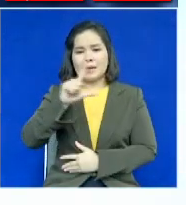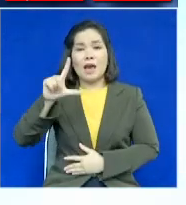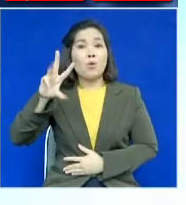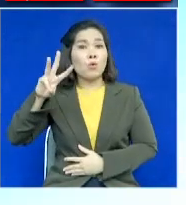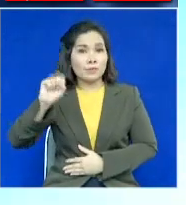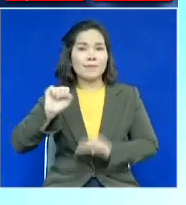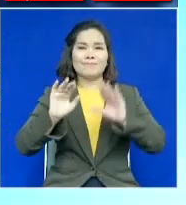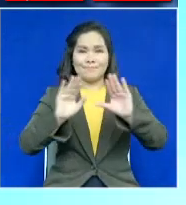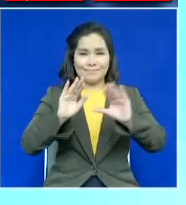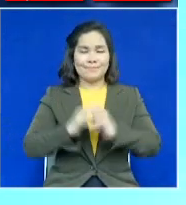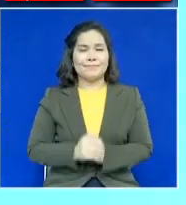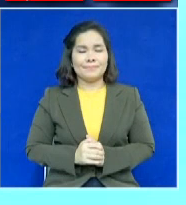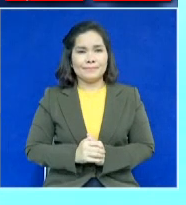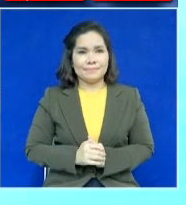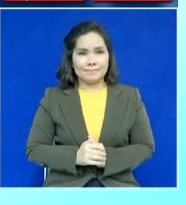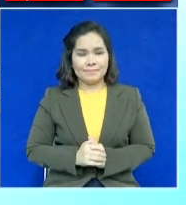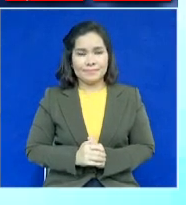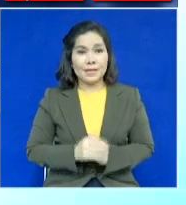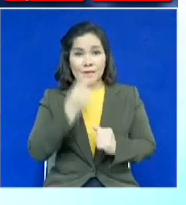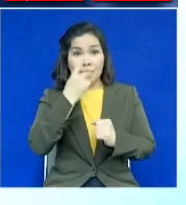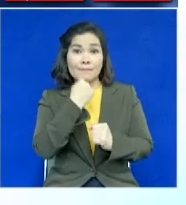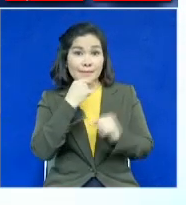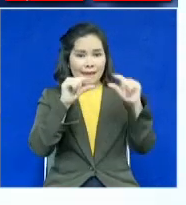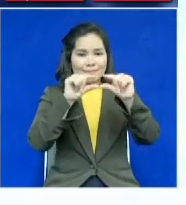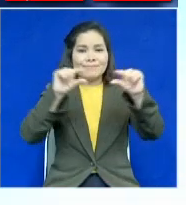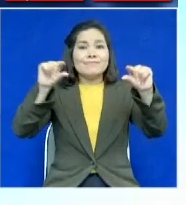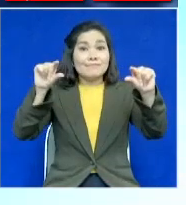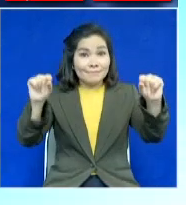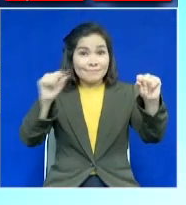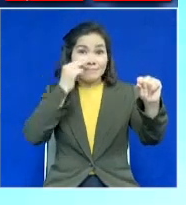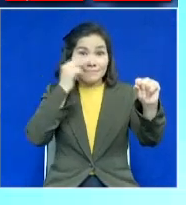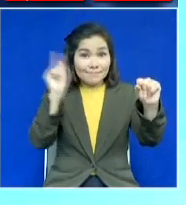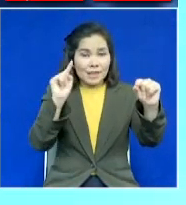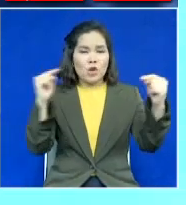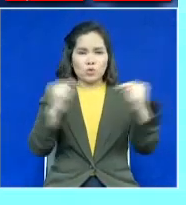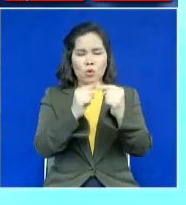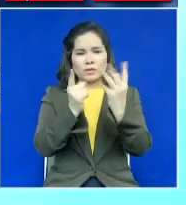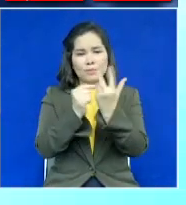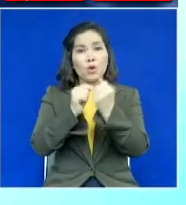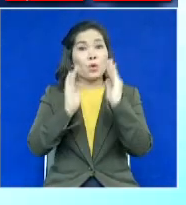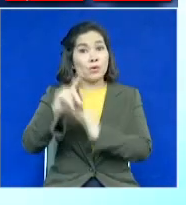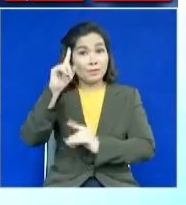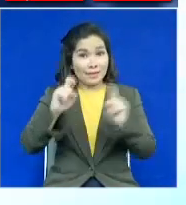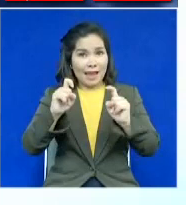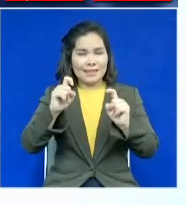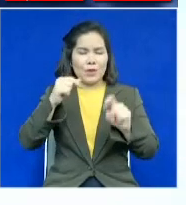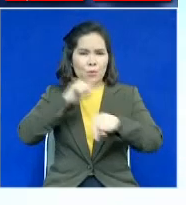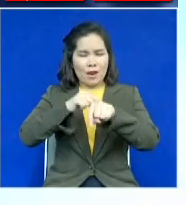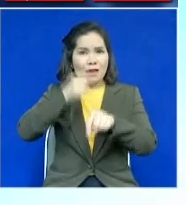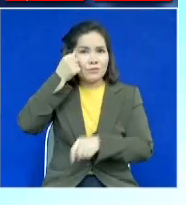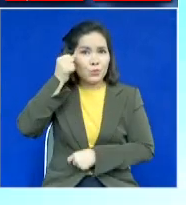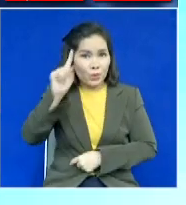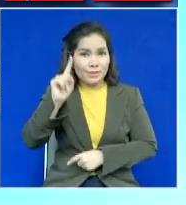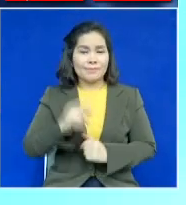ายและในกรอบไฮไลท์สีแดงนะคะจะเห็นว่าอันนี้คือจำนวนผู้เสียชีวิตในตลอด24ชั่วโมงที่ผ่านมา